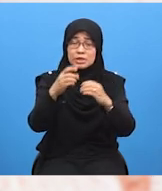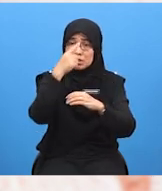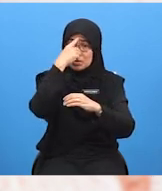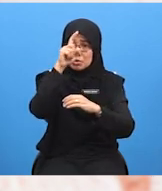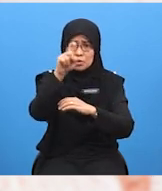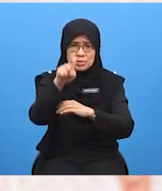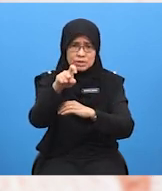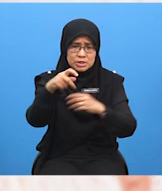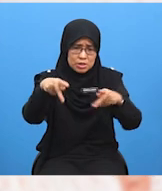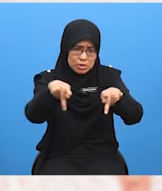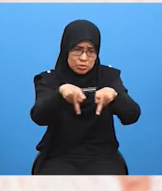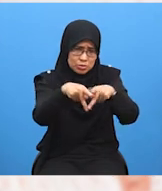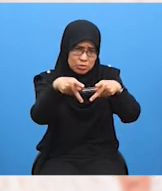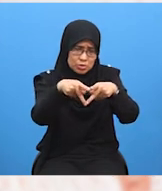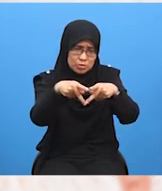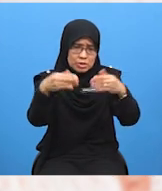betul.